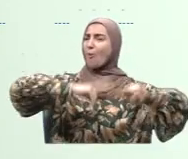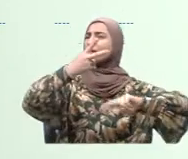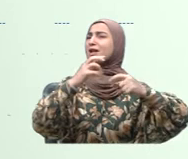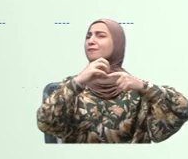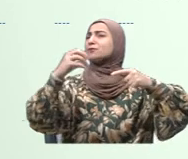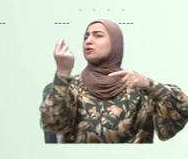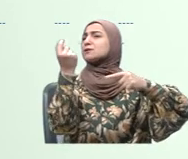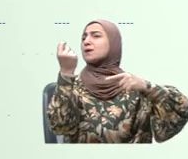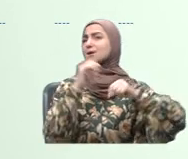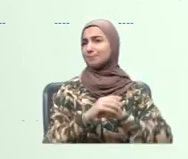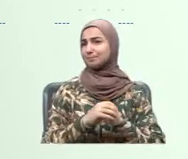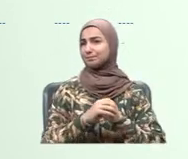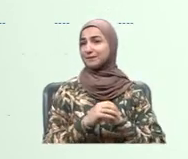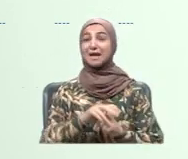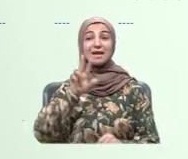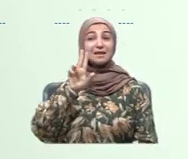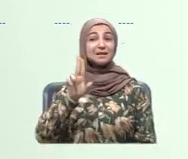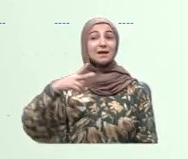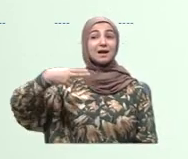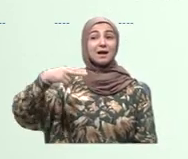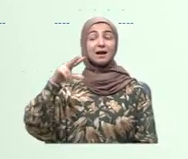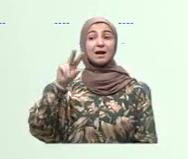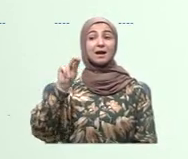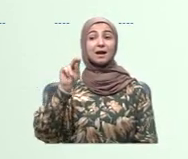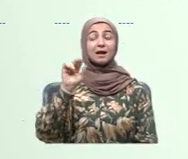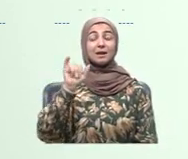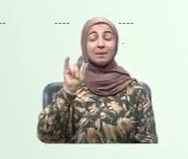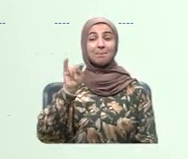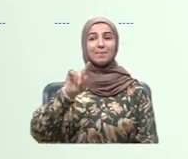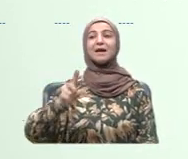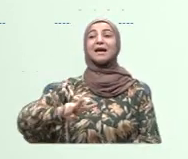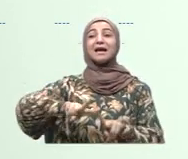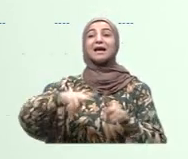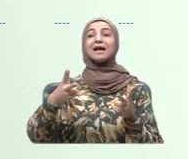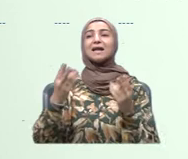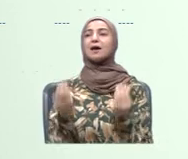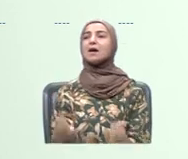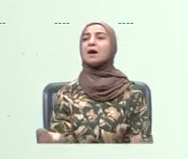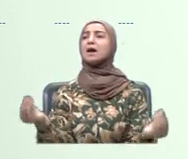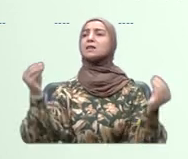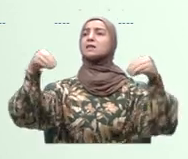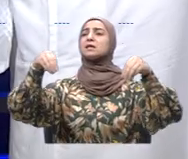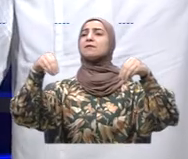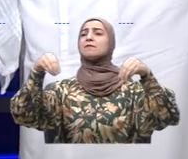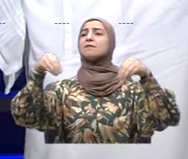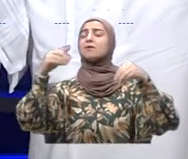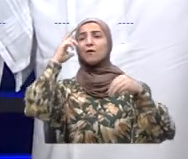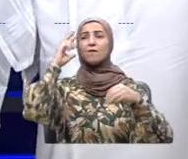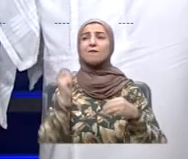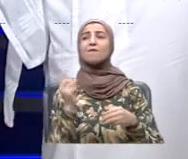فيشير إلى إضافة فكرة جديدة على فكرة سابقة. وهنا ملاحظة، أن